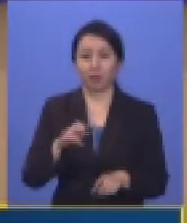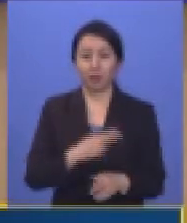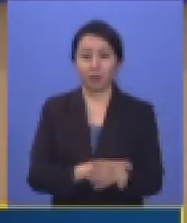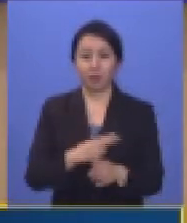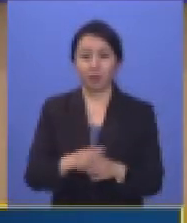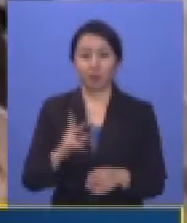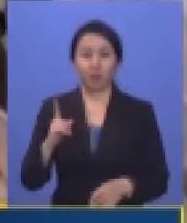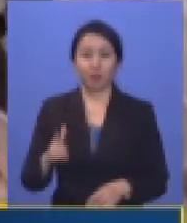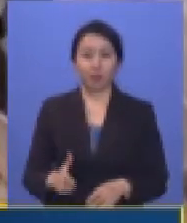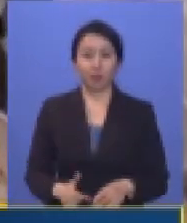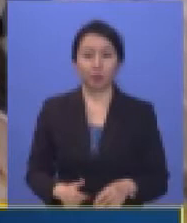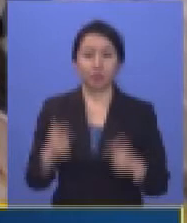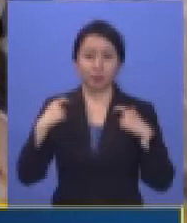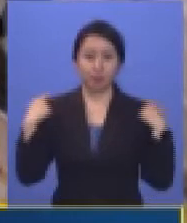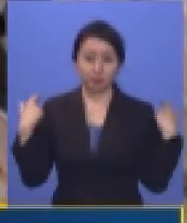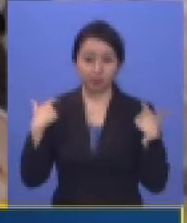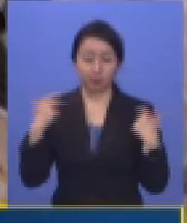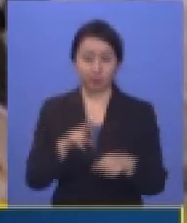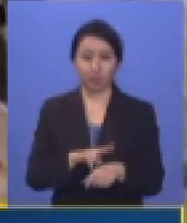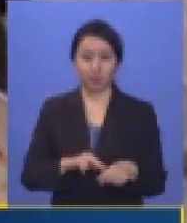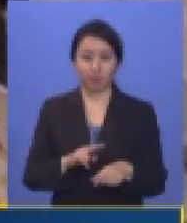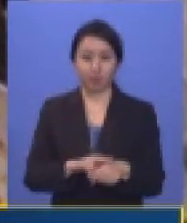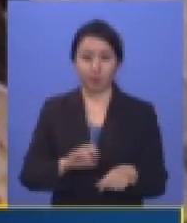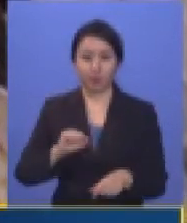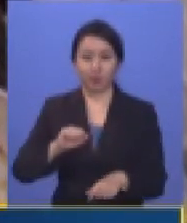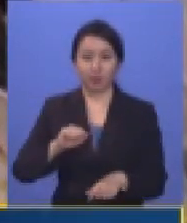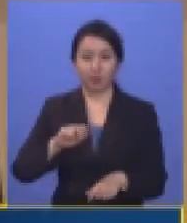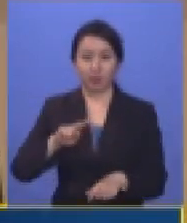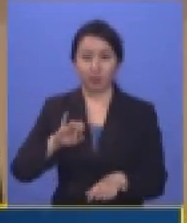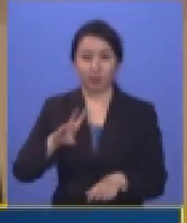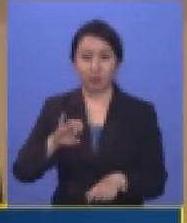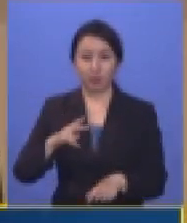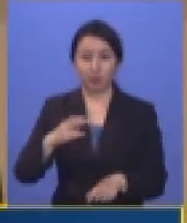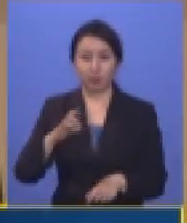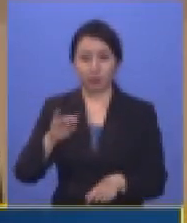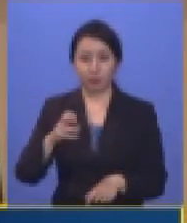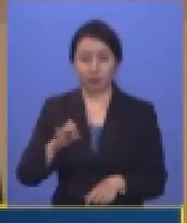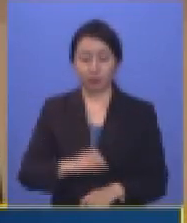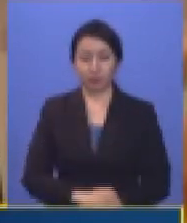воспитание дочери инспектора административной полиции Альбины Тибшакбаевой.